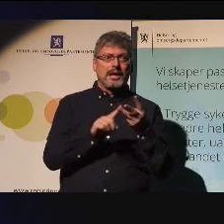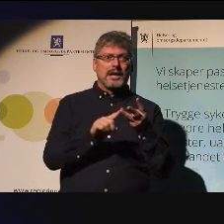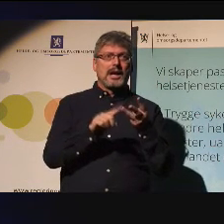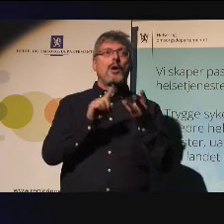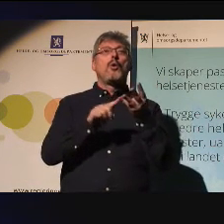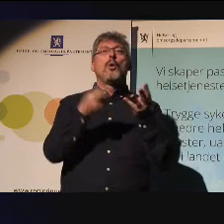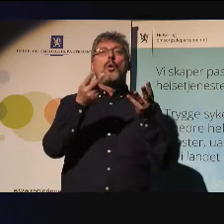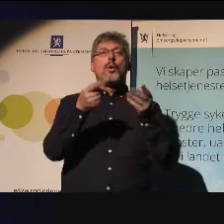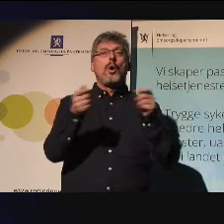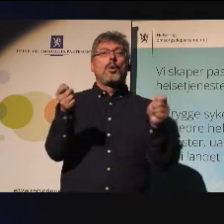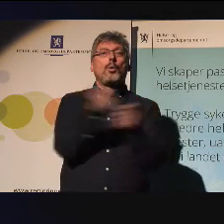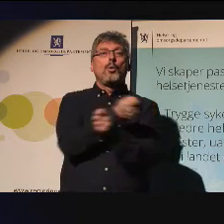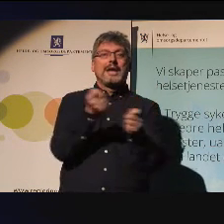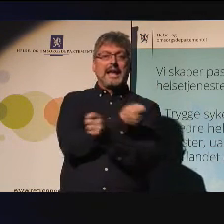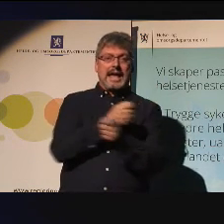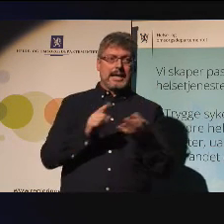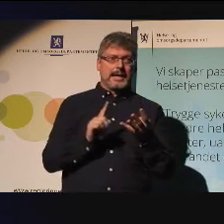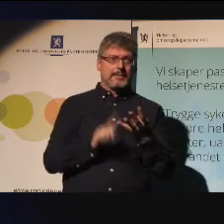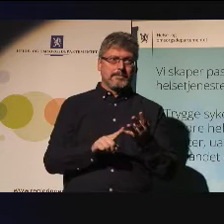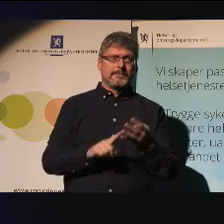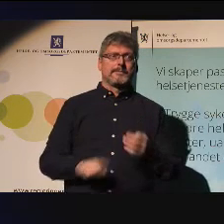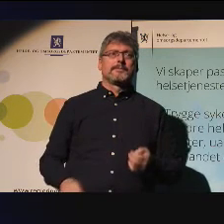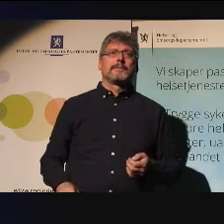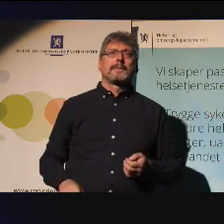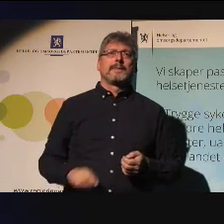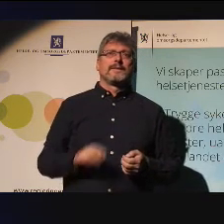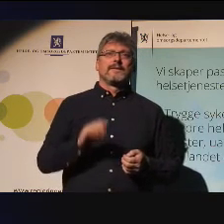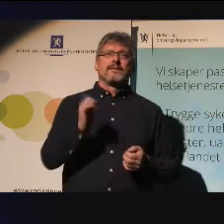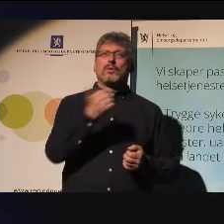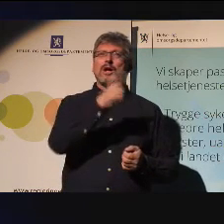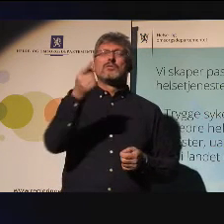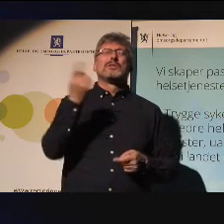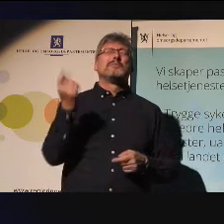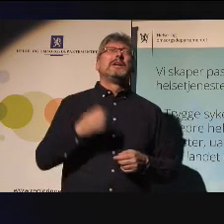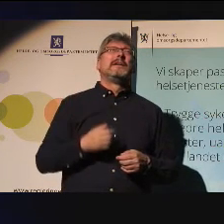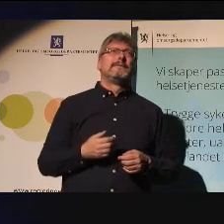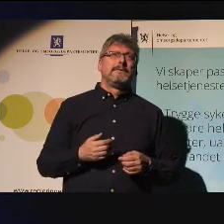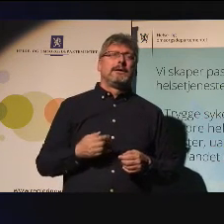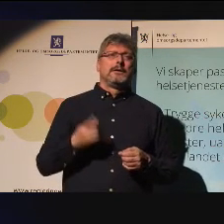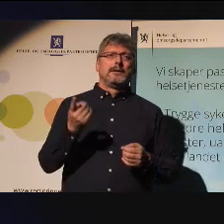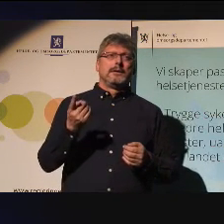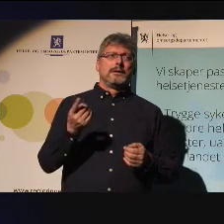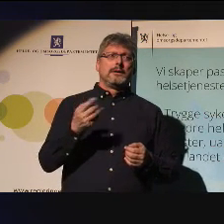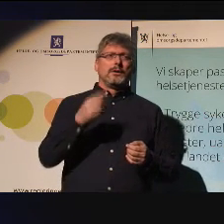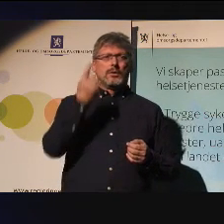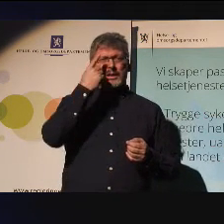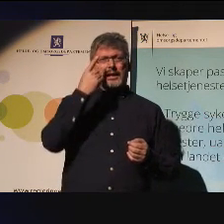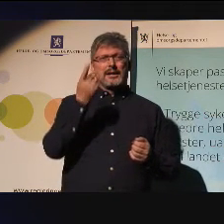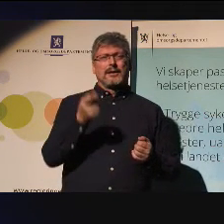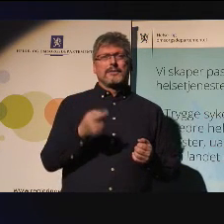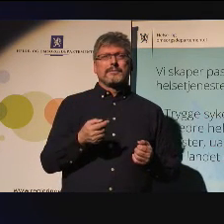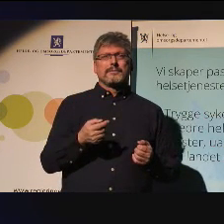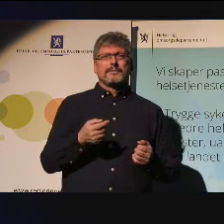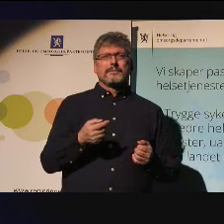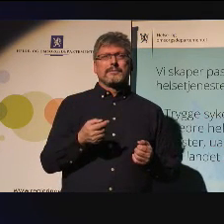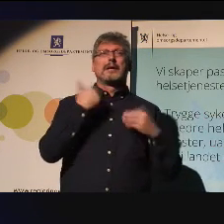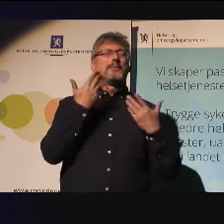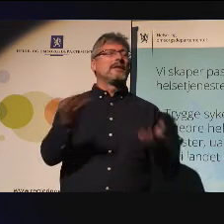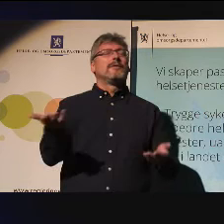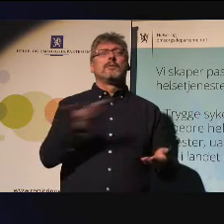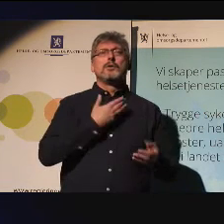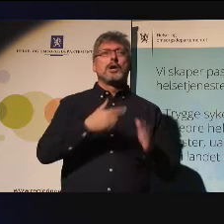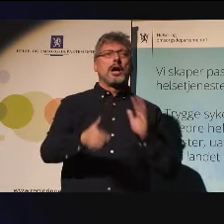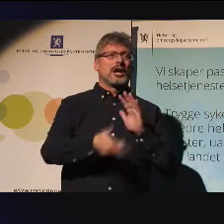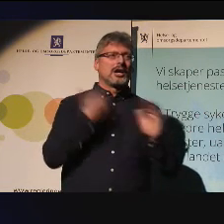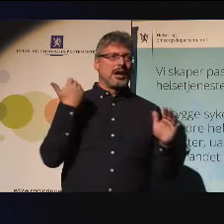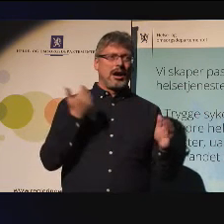korrigering. Og nå det kanskje noen av dere som sukker litt. Kanskje dere tenker at det for mange krav